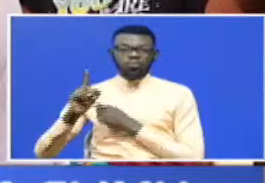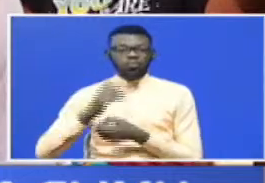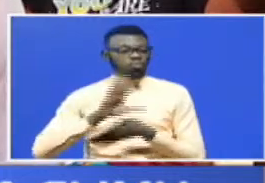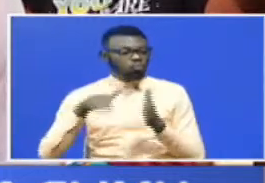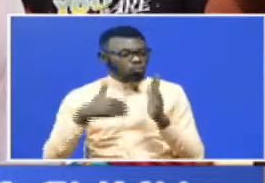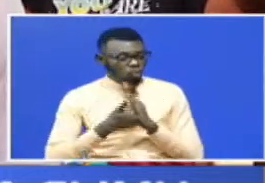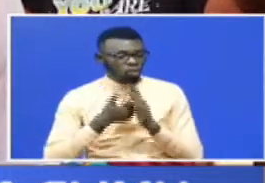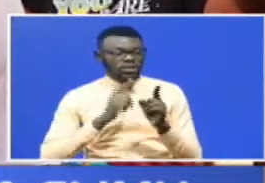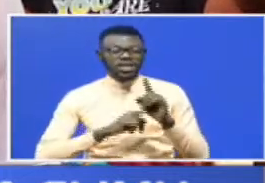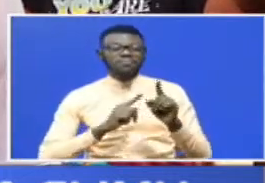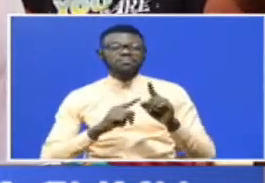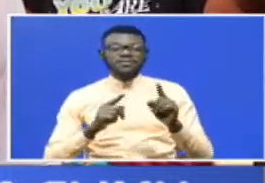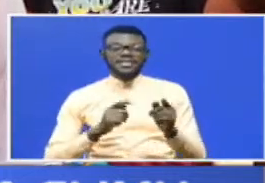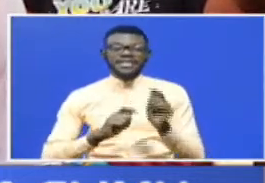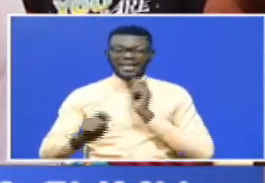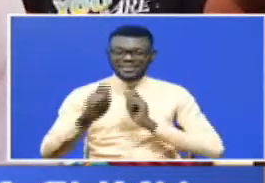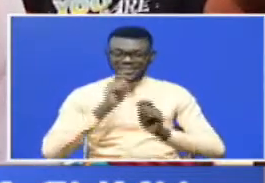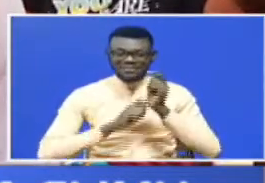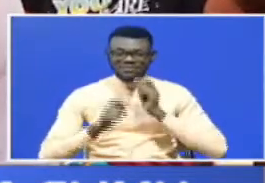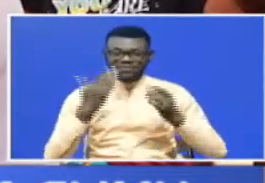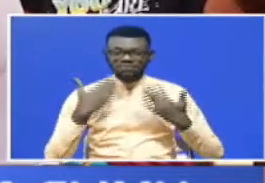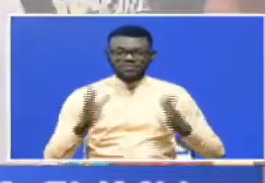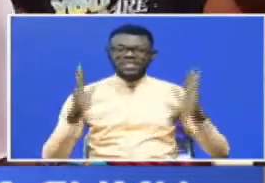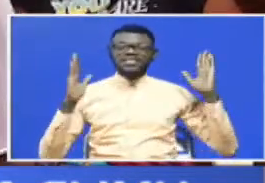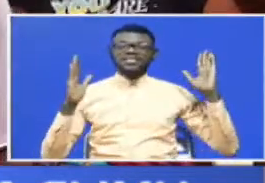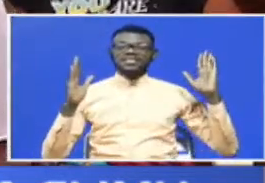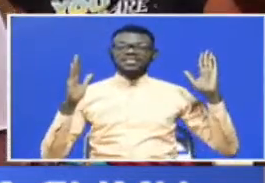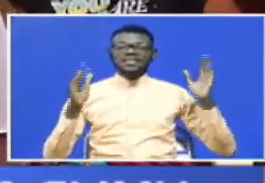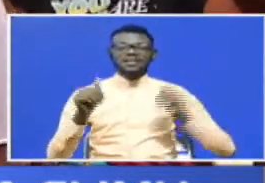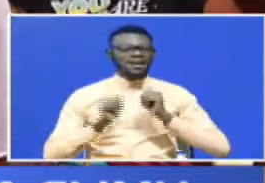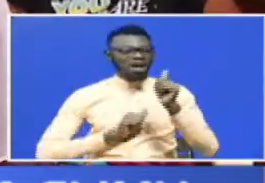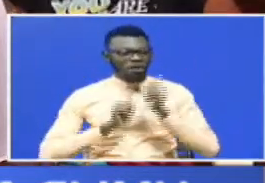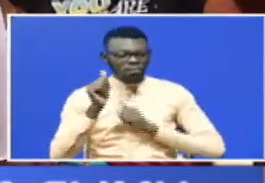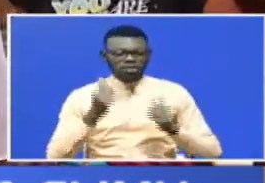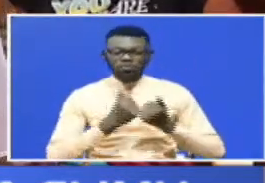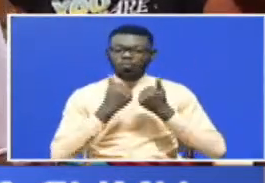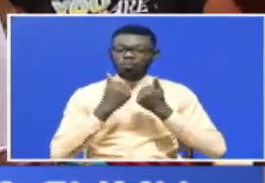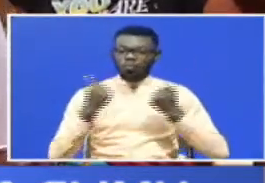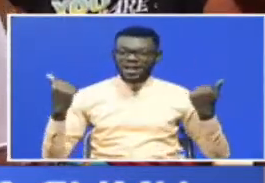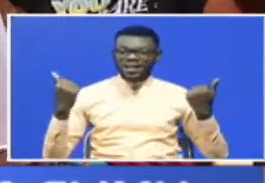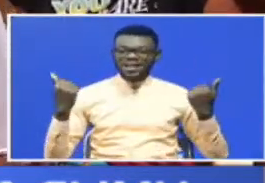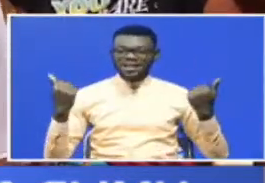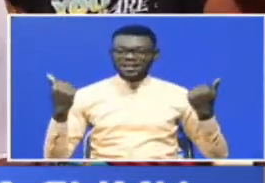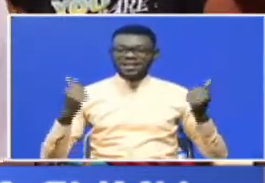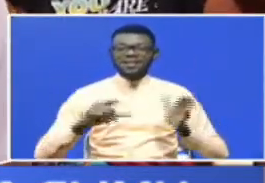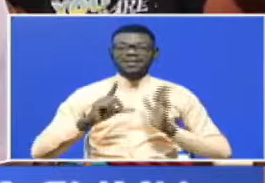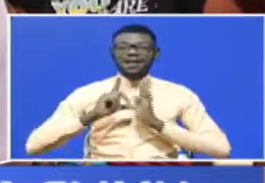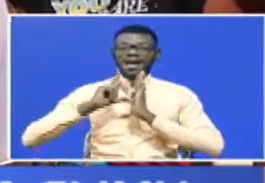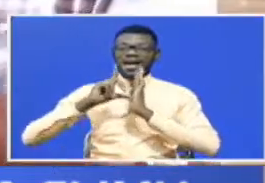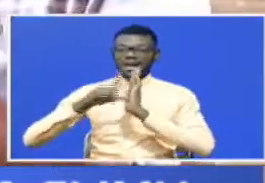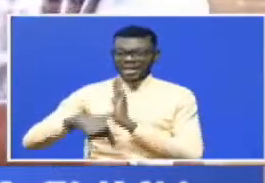Wote walipofanyiwa interview walifaulu. Baada ya hapo ndio